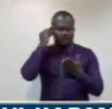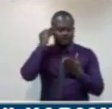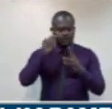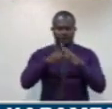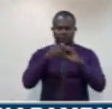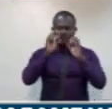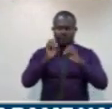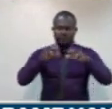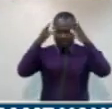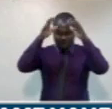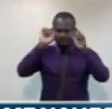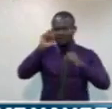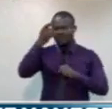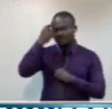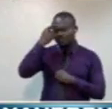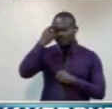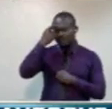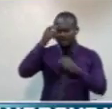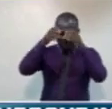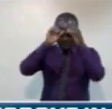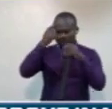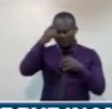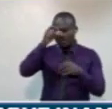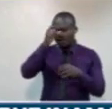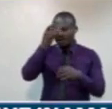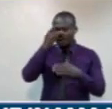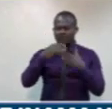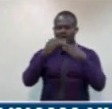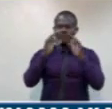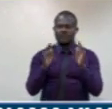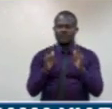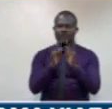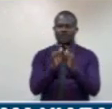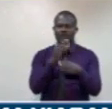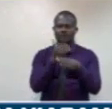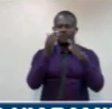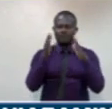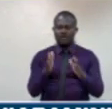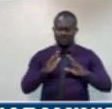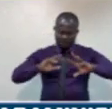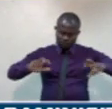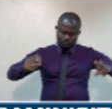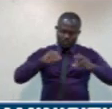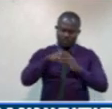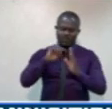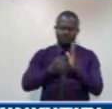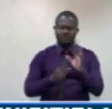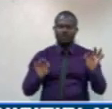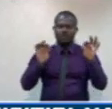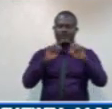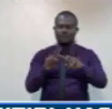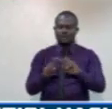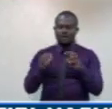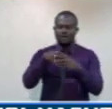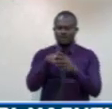village urugwiro aho president wa Repubulika Paul Kagame ayoboye inama y'abaministri isuzumirwamo ingingo zitandukanye